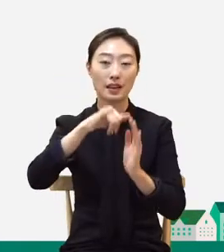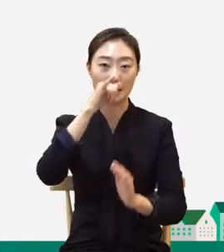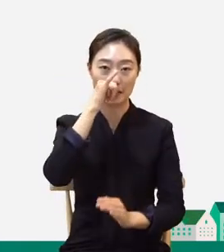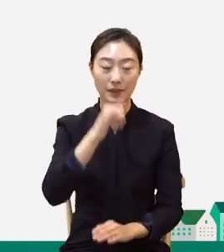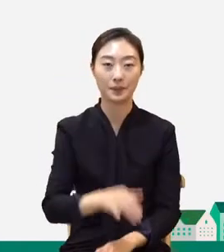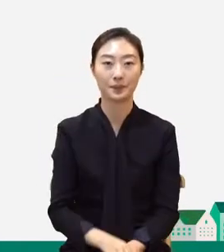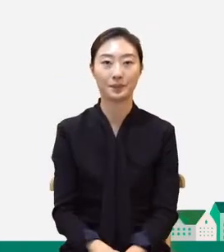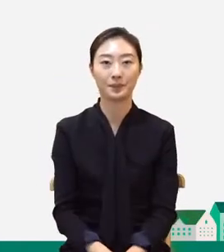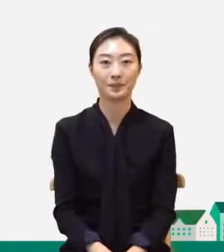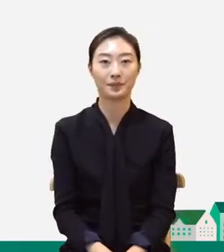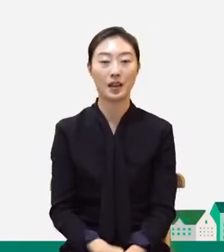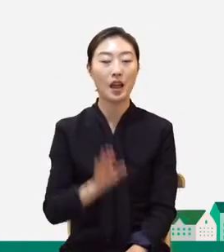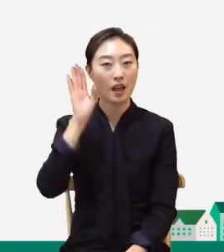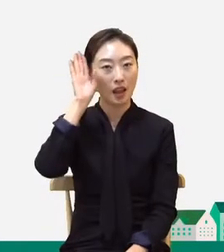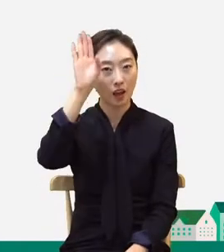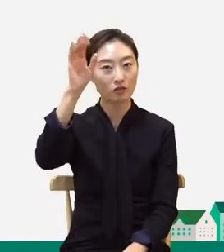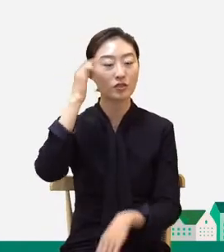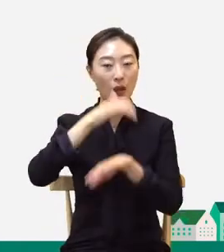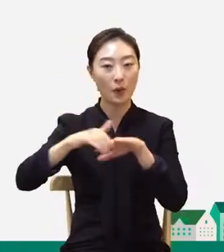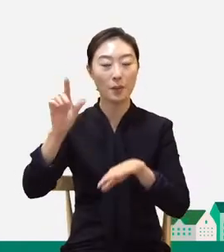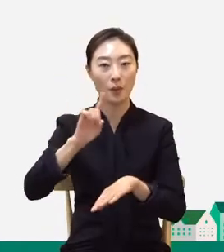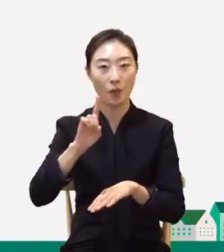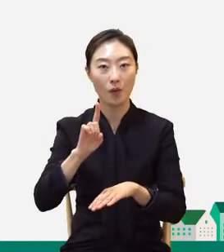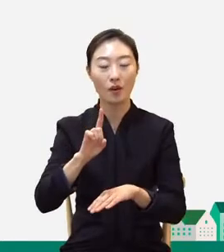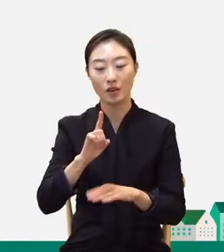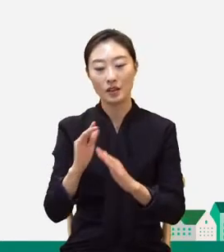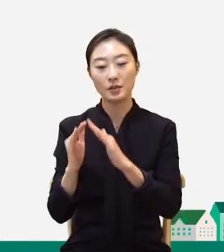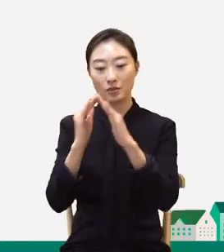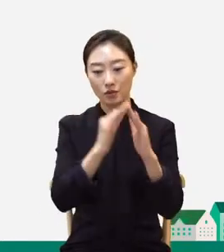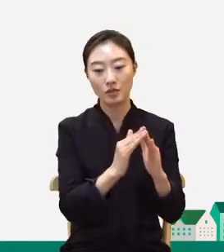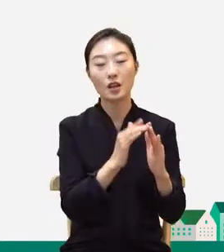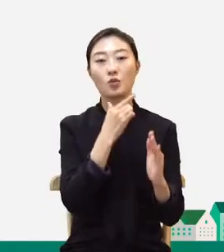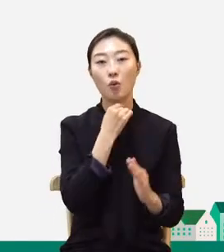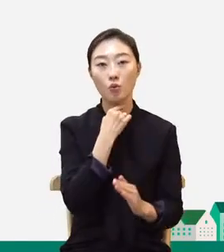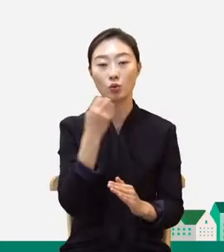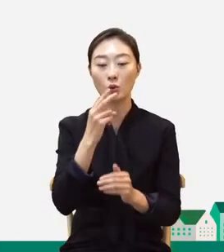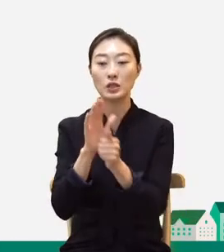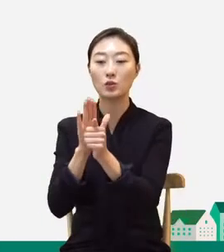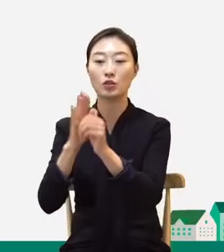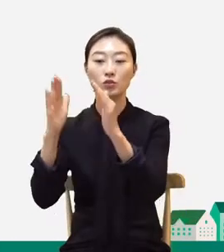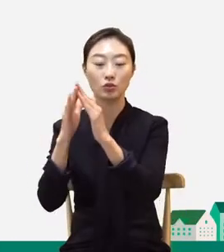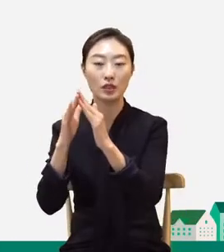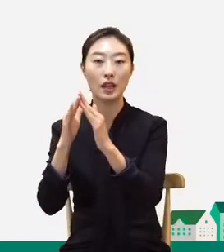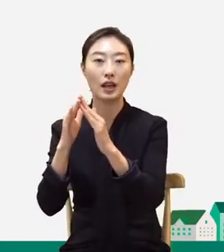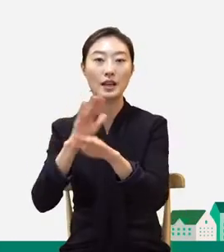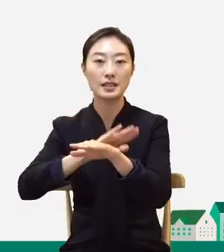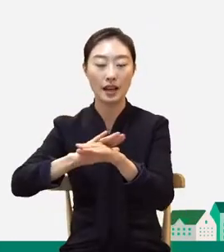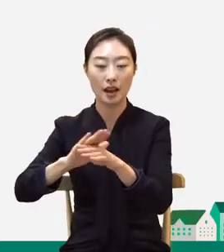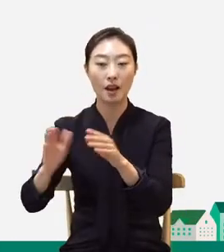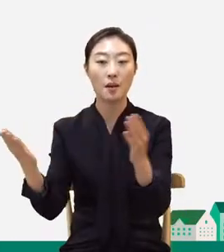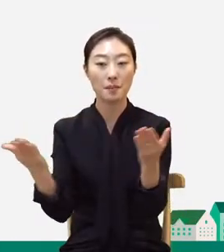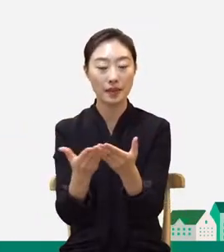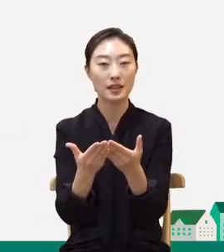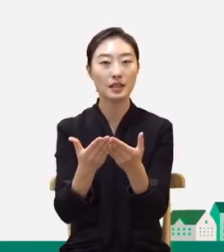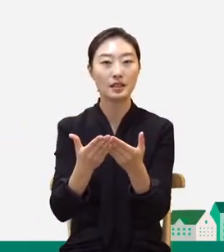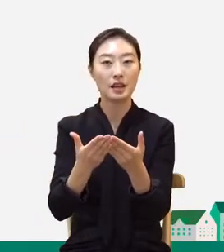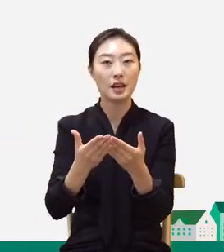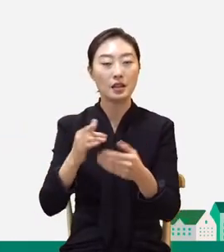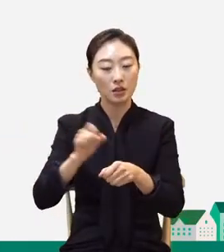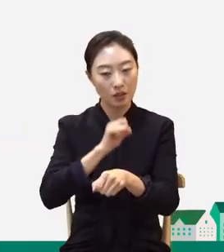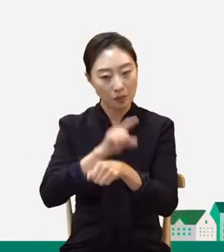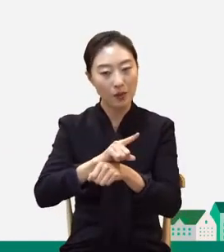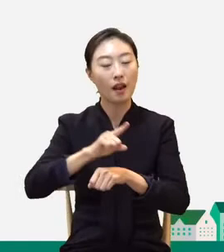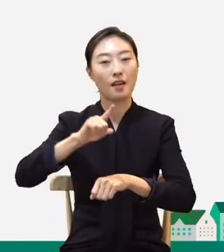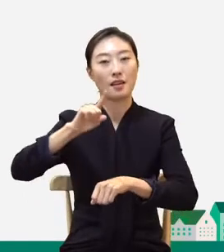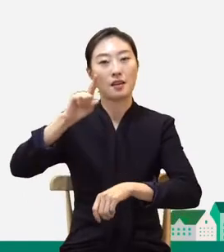계획 및 재원입니다. 입주자의 욕구와 지원주택의 의미에 부합하는 차별화된 프로그램을 운영해야 한다는 것, 그리고